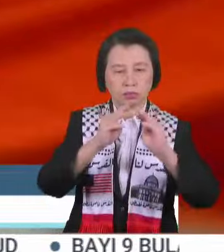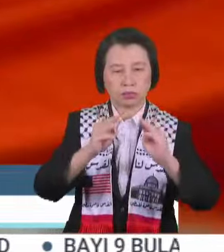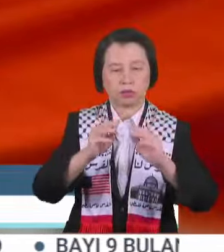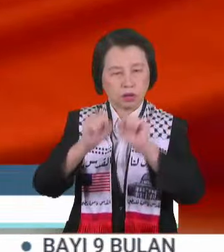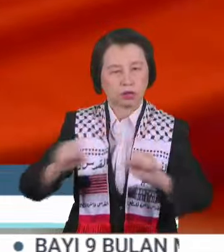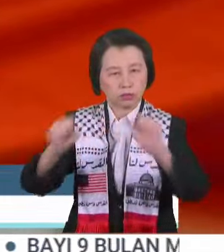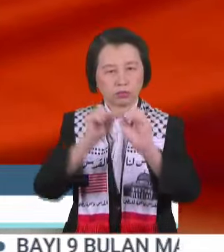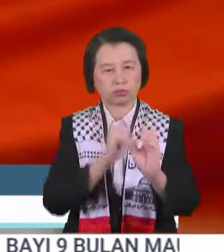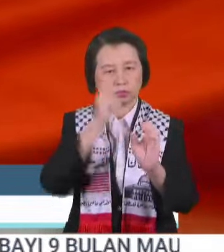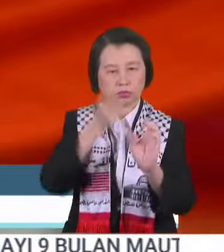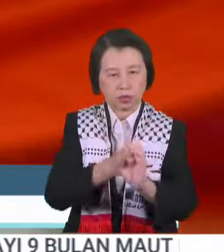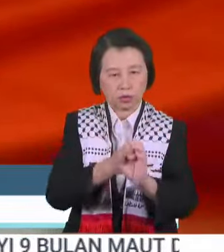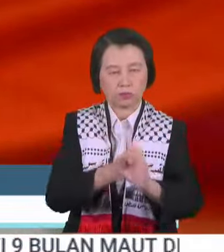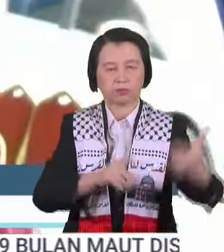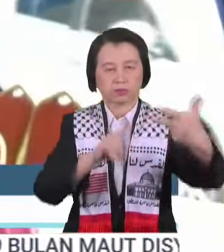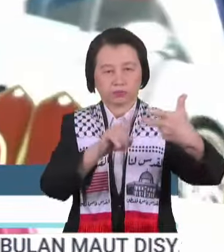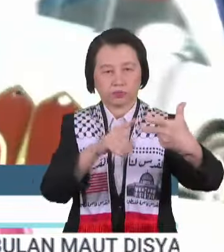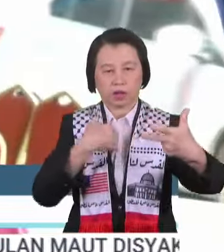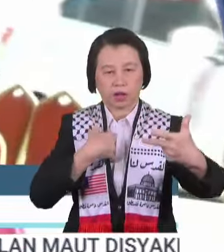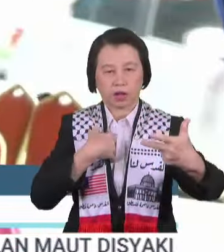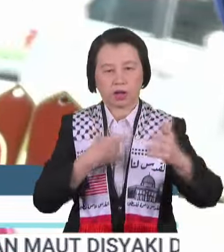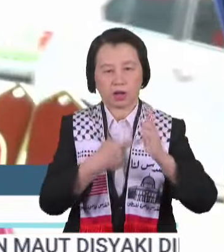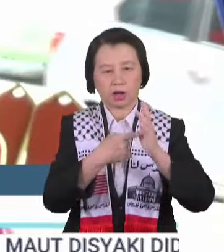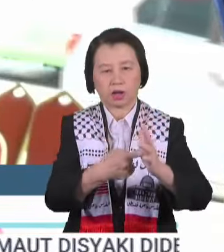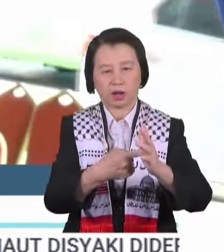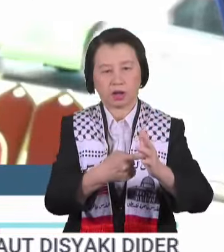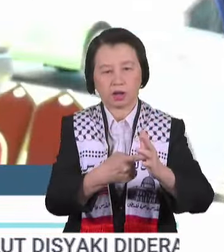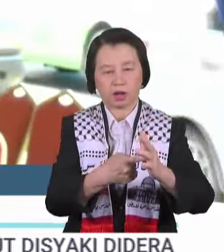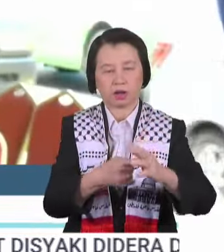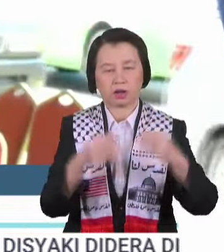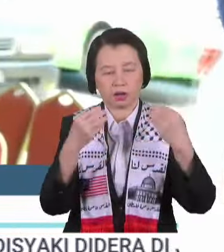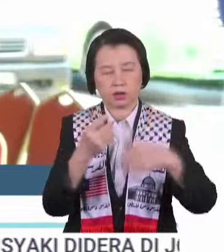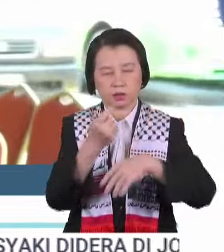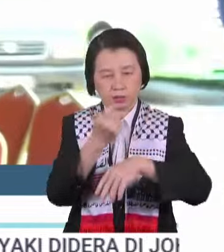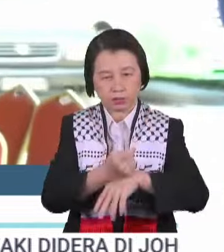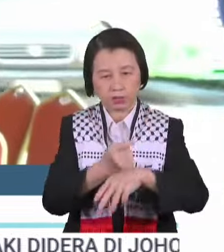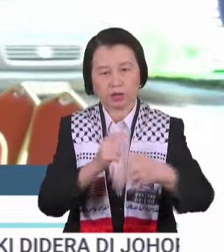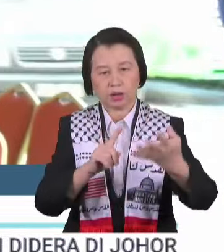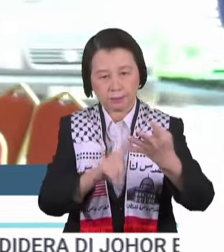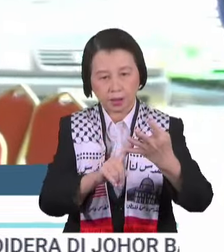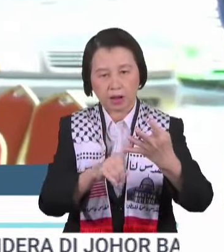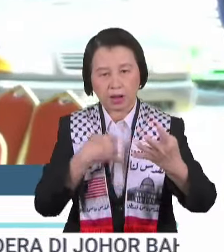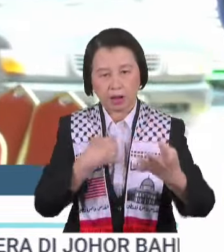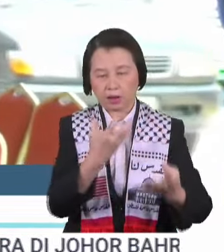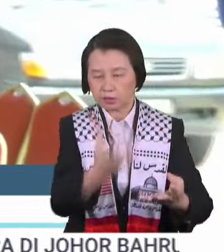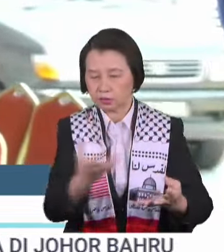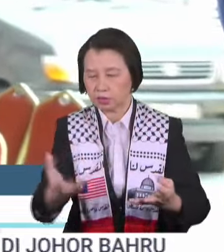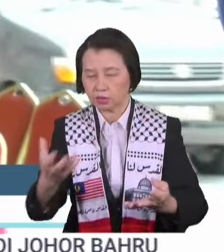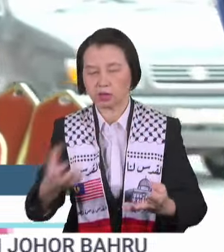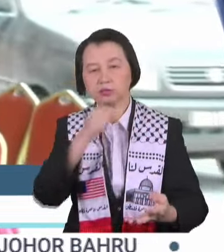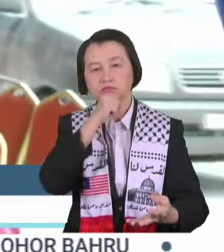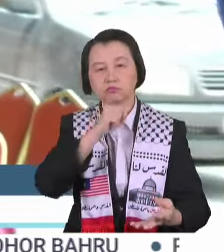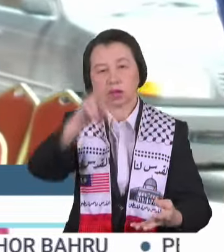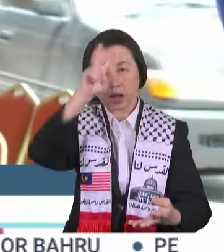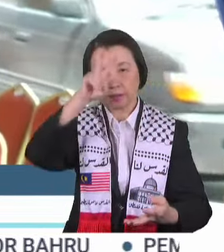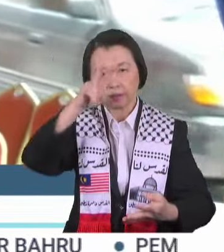yang menyertai. Dan yang ketiga, ada persembahan muzik tradisional. Yang keempat, pelbagai menu utama ialah kambing golek,